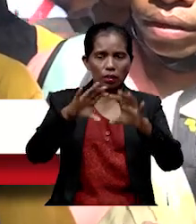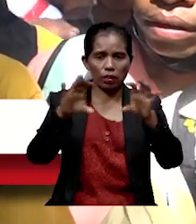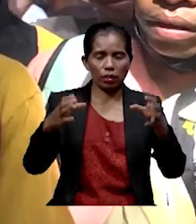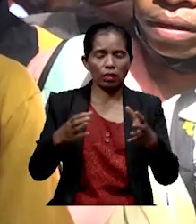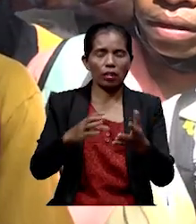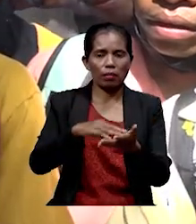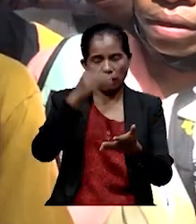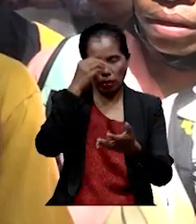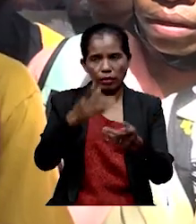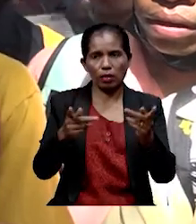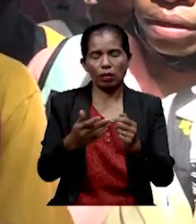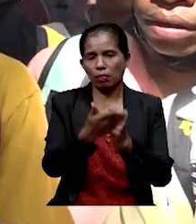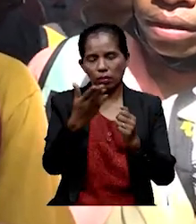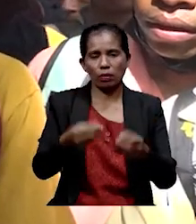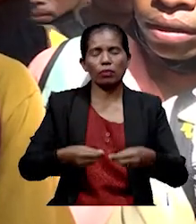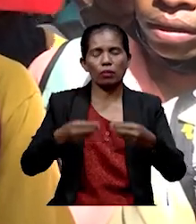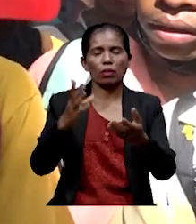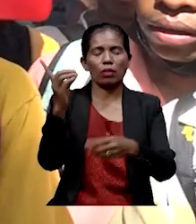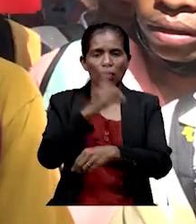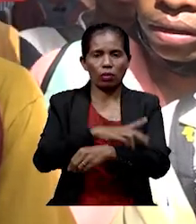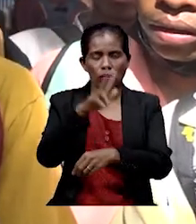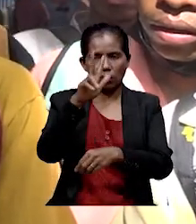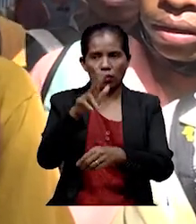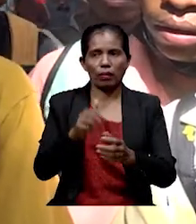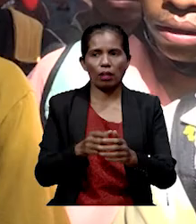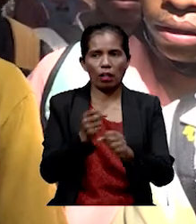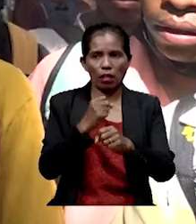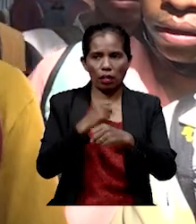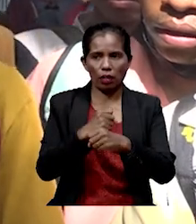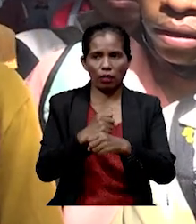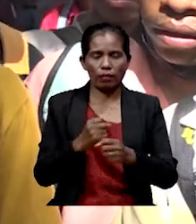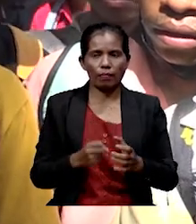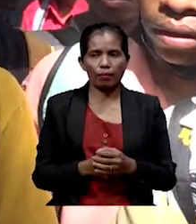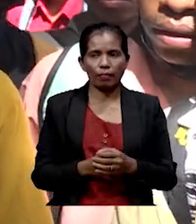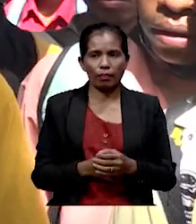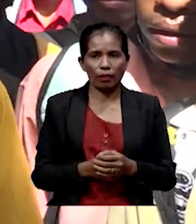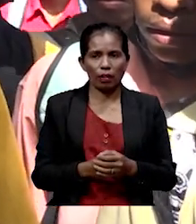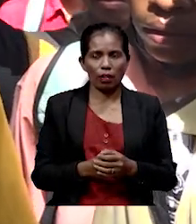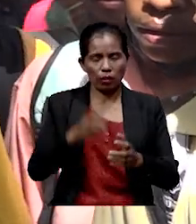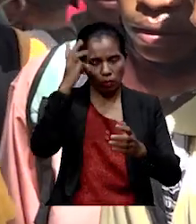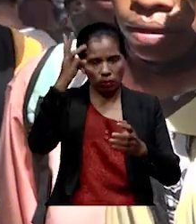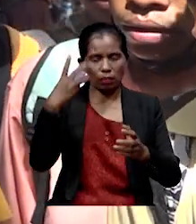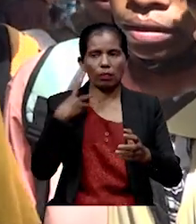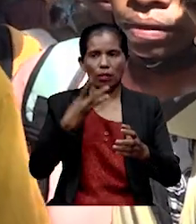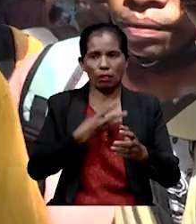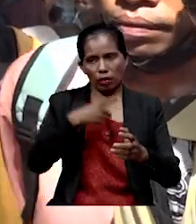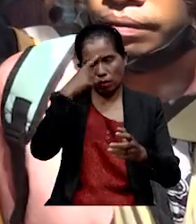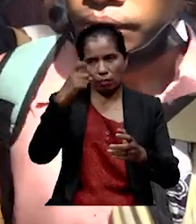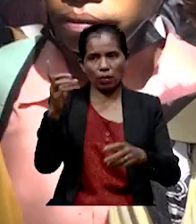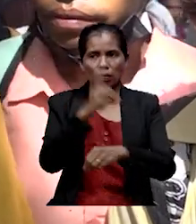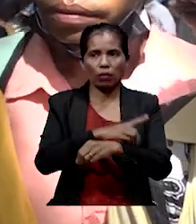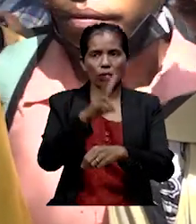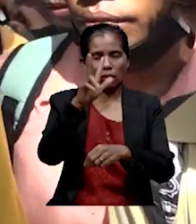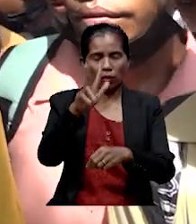sira sirafo loron tolure a sirafo loron tolure anta un halo irane ga halo se preocupa sam bot re miami tama se loron tolure me se te